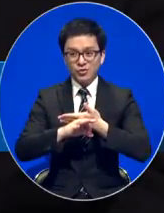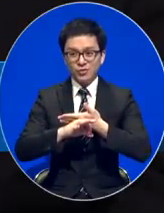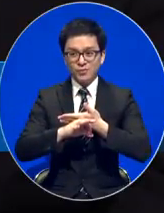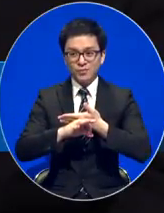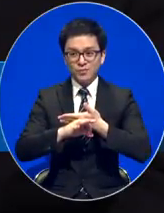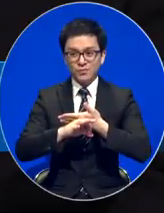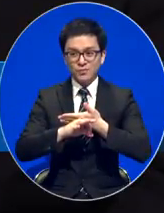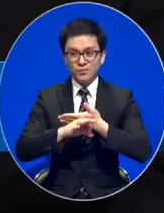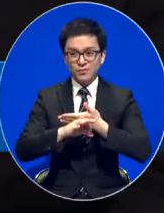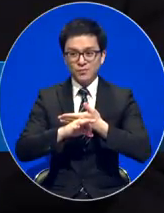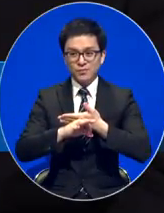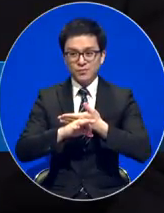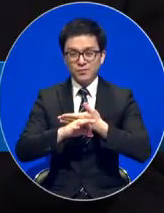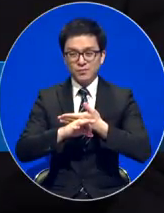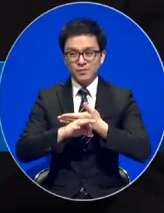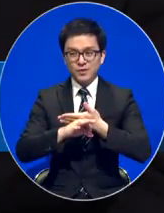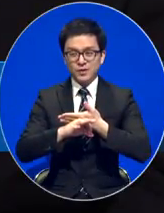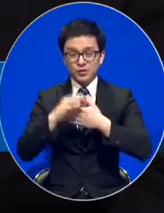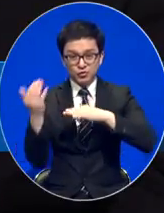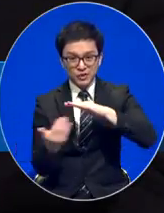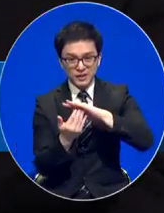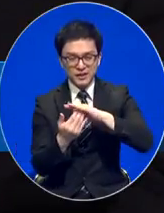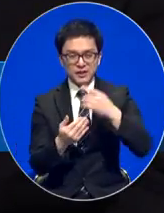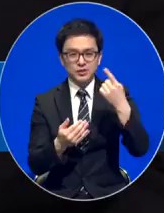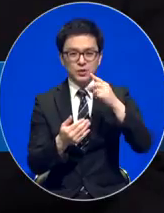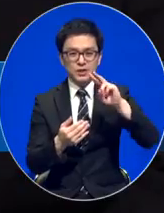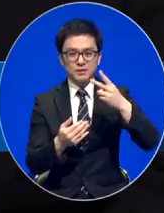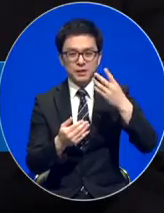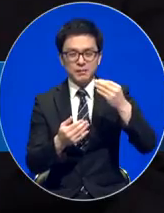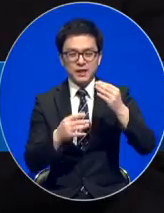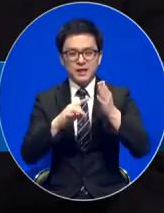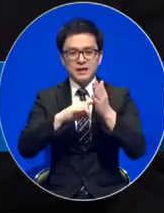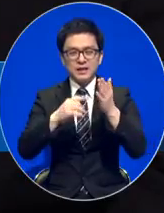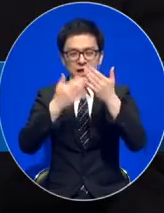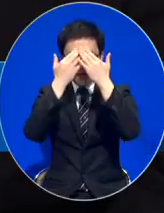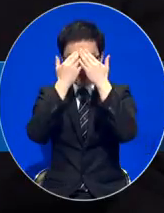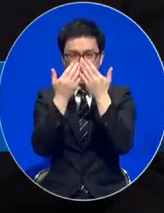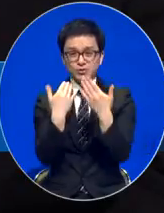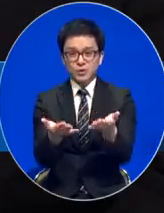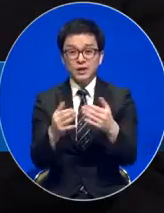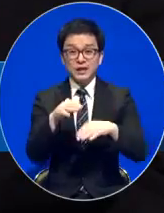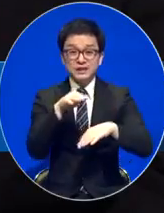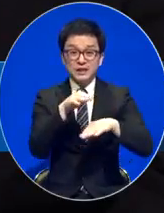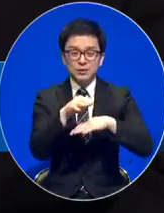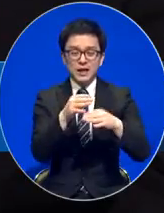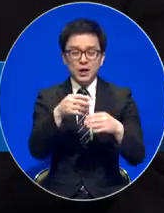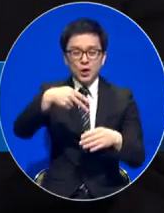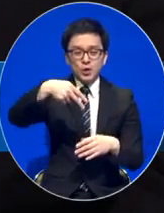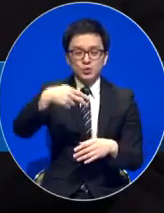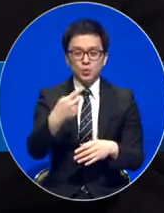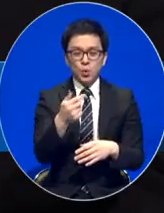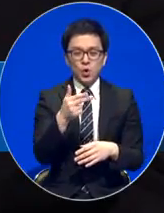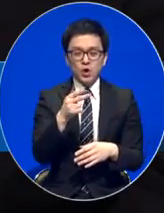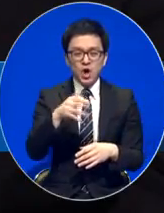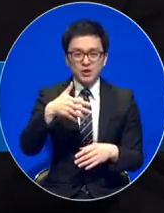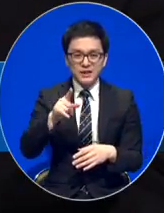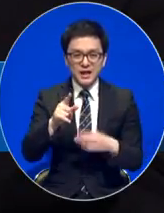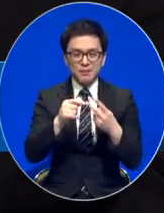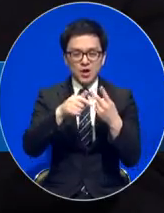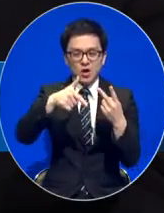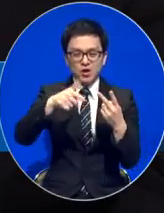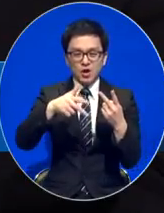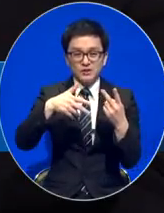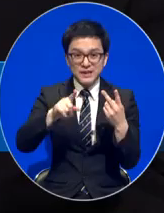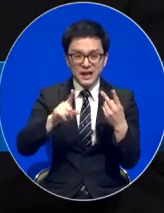최대 1,200만 원의 공제 혜택을 주기로 했고요. 그리고 자동차의 경우에도 뭐 소형차, 그리고 경차, 그리고 이제